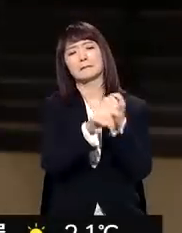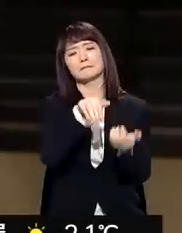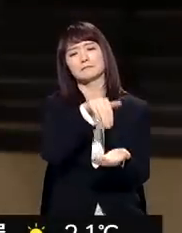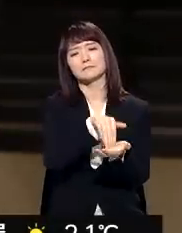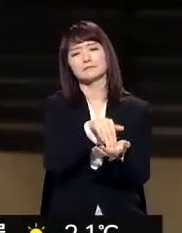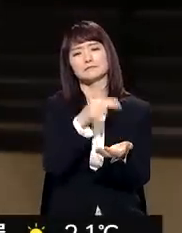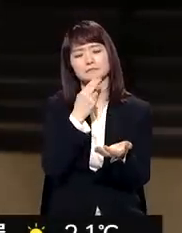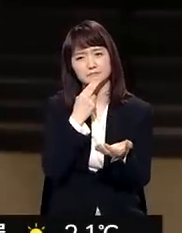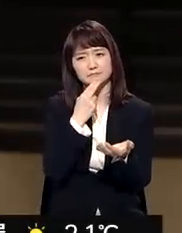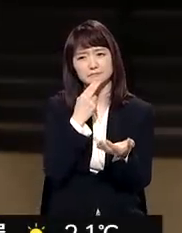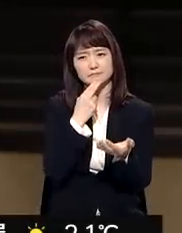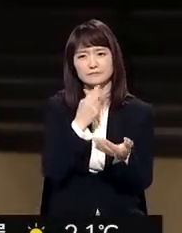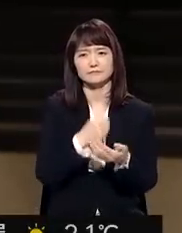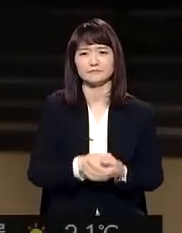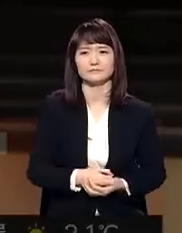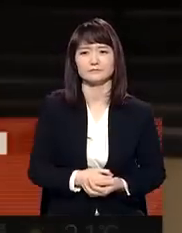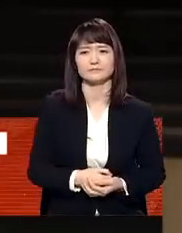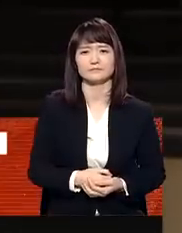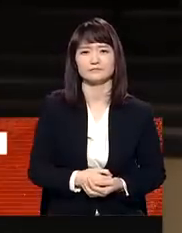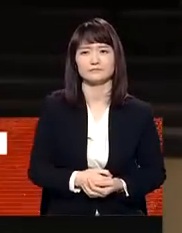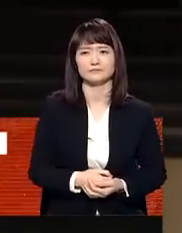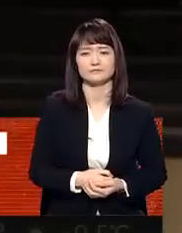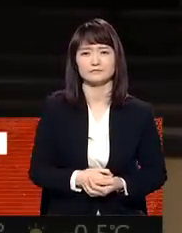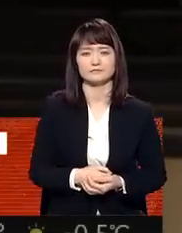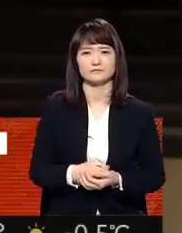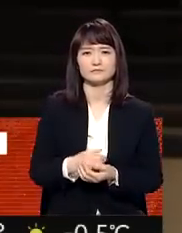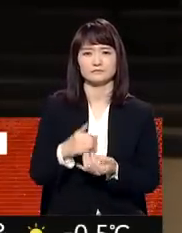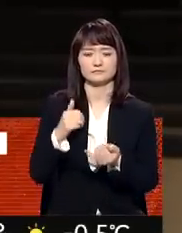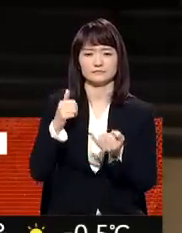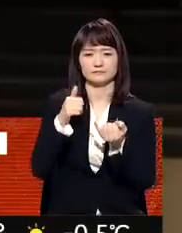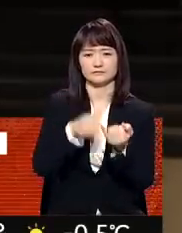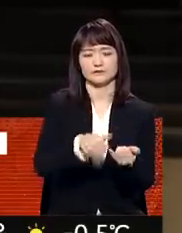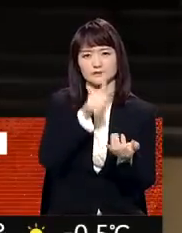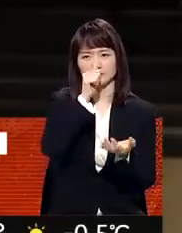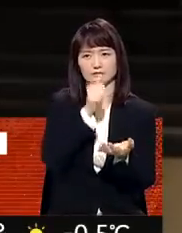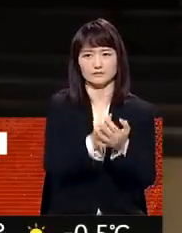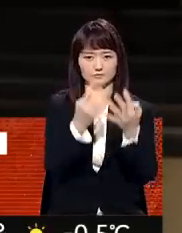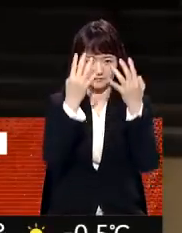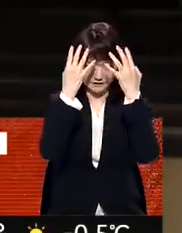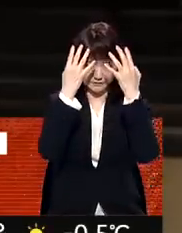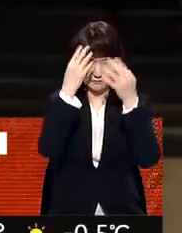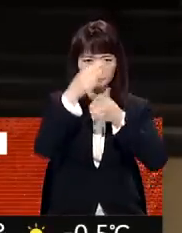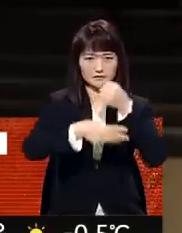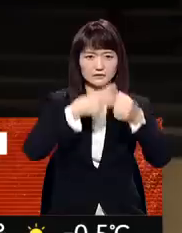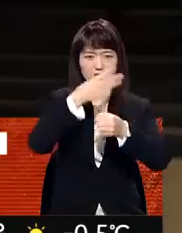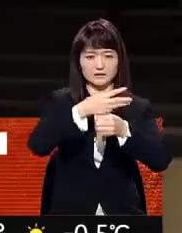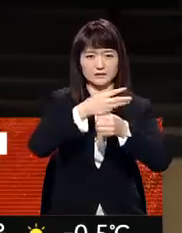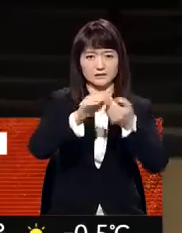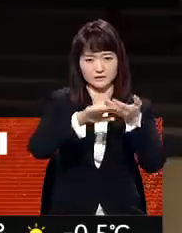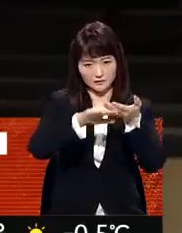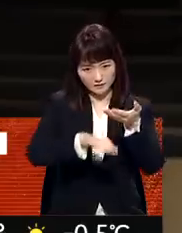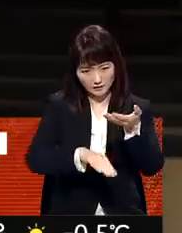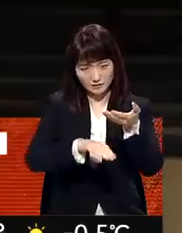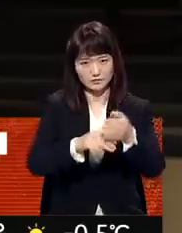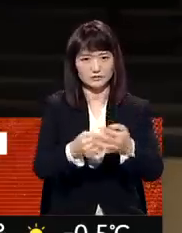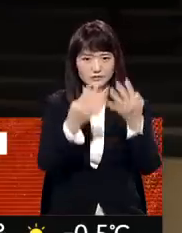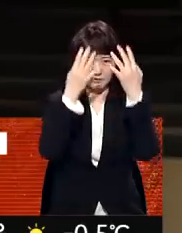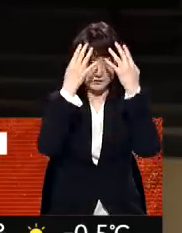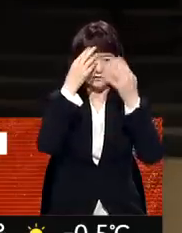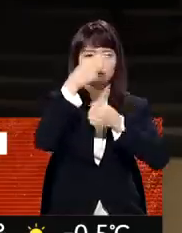않는다라고 했기 때문에 뭐 강간죄가 첫 번째 그 3년이 최저 징역입니다 징역 3년을